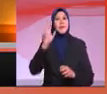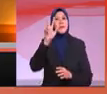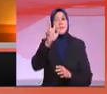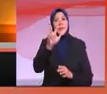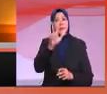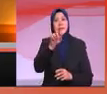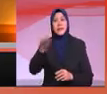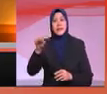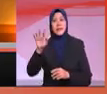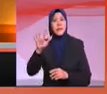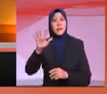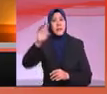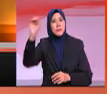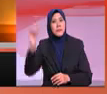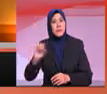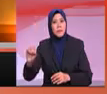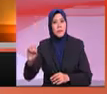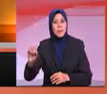hingga 5%